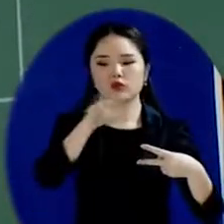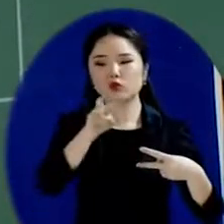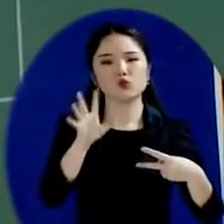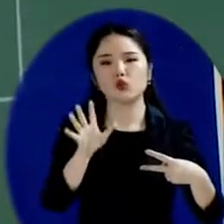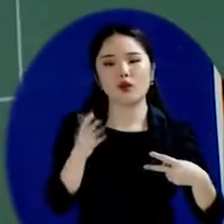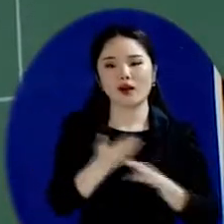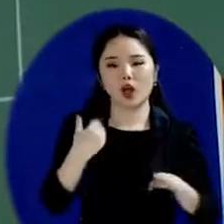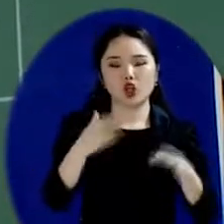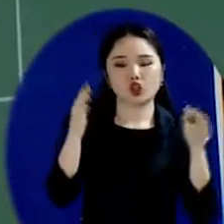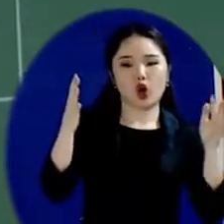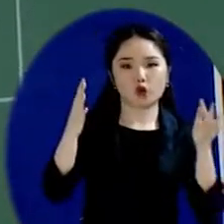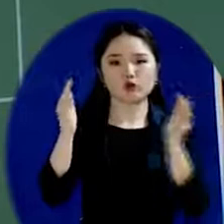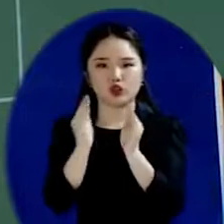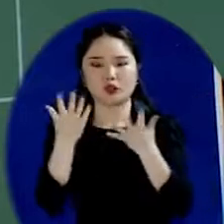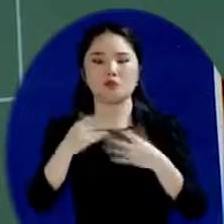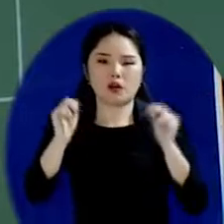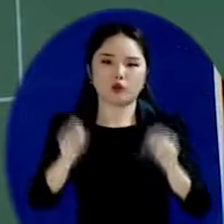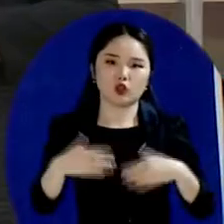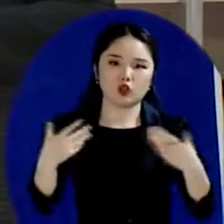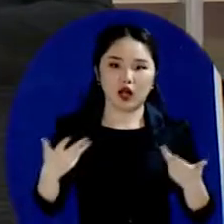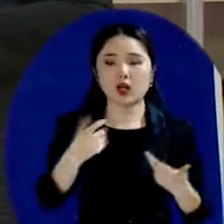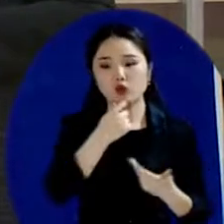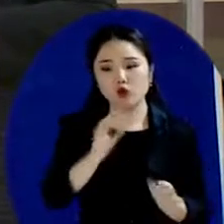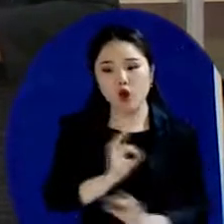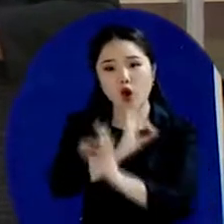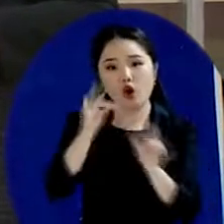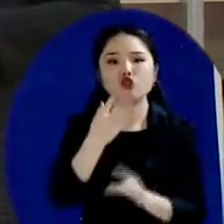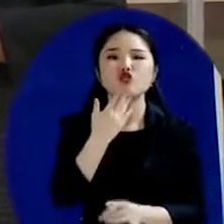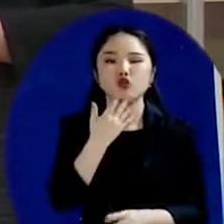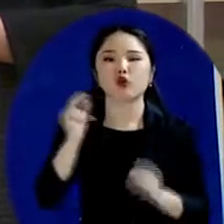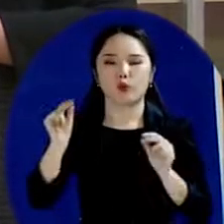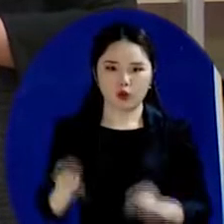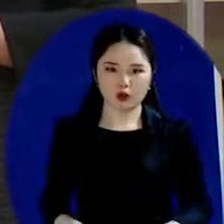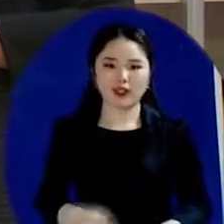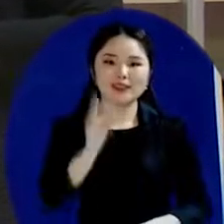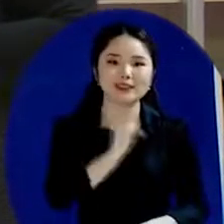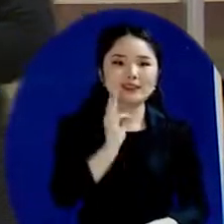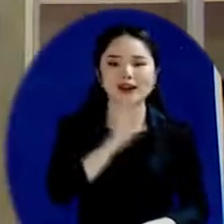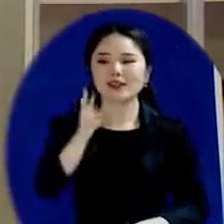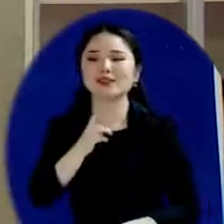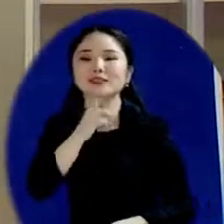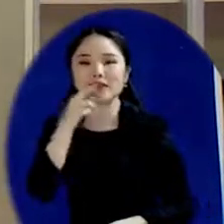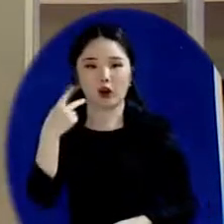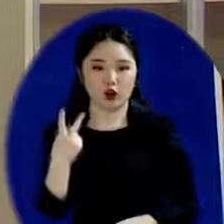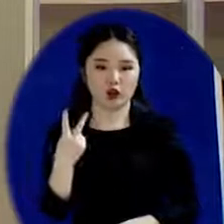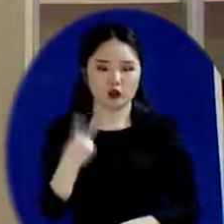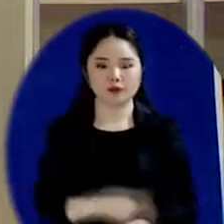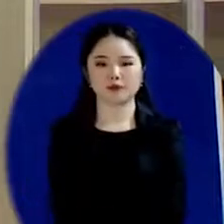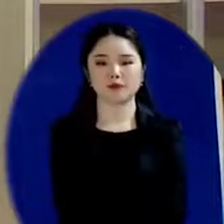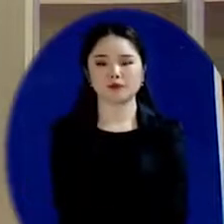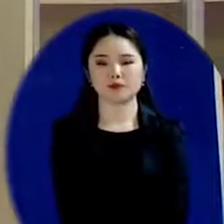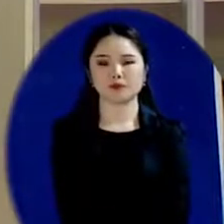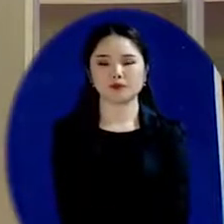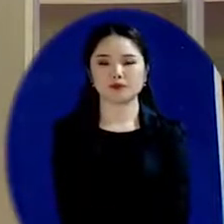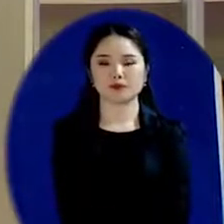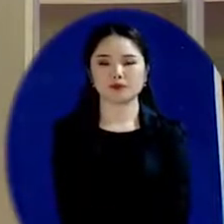түрүүний ижил том жижиг байж болно. Эсвэл өнгө ажиллах нь. Шар ягаа гэсэн өнгө ажиллах нэ.